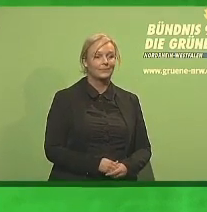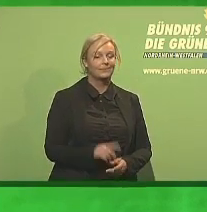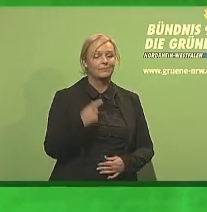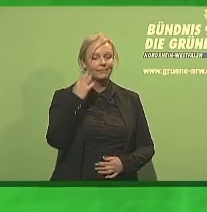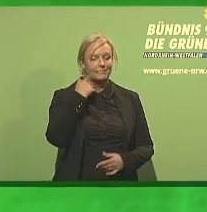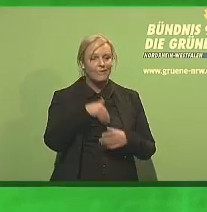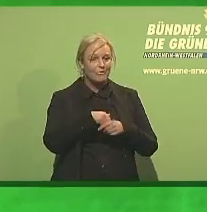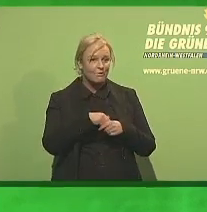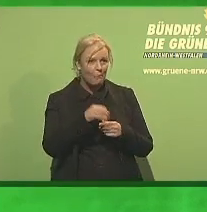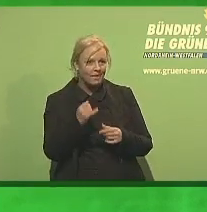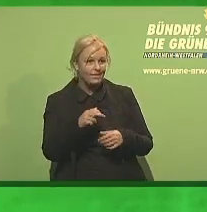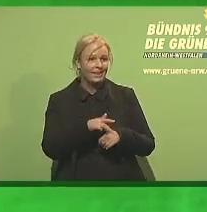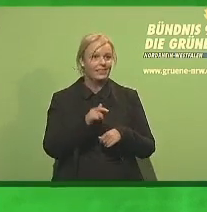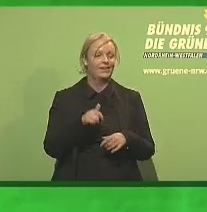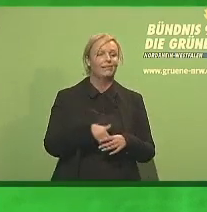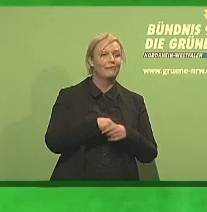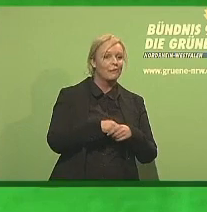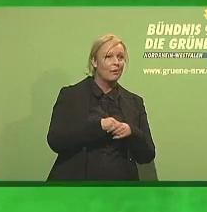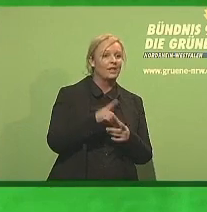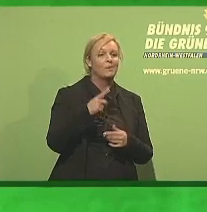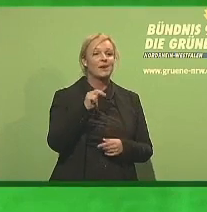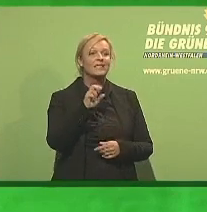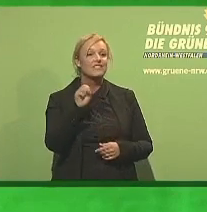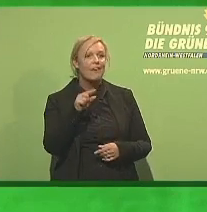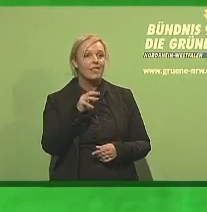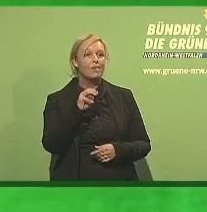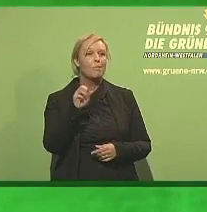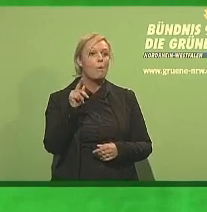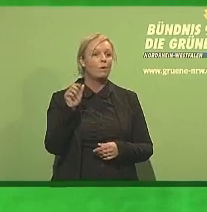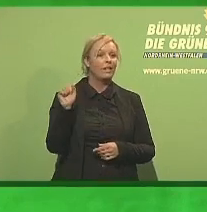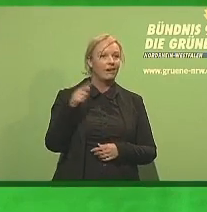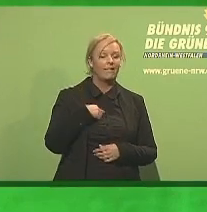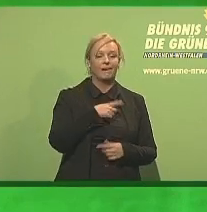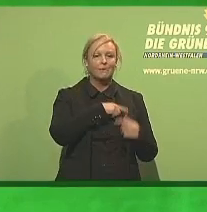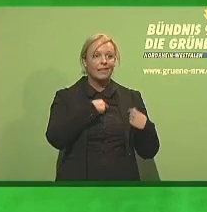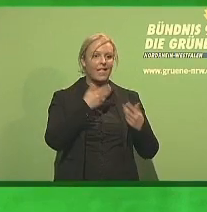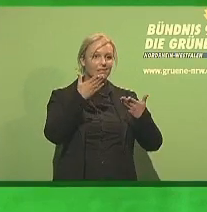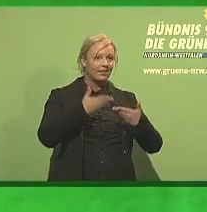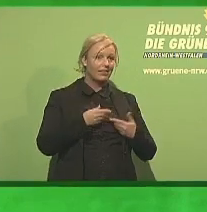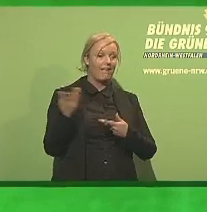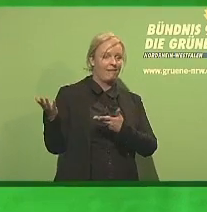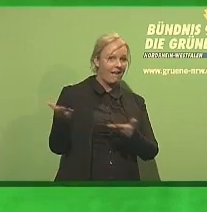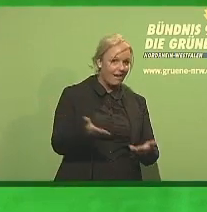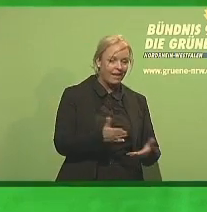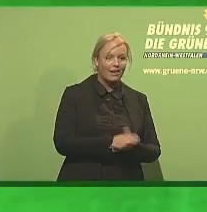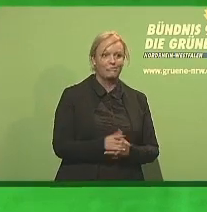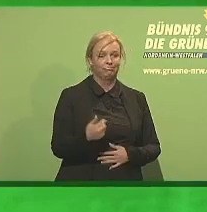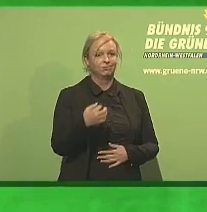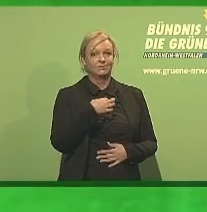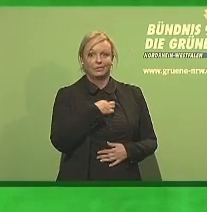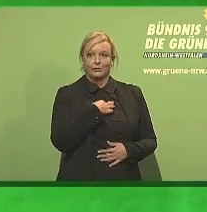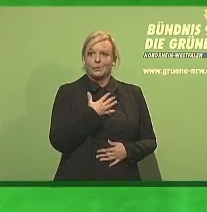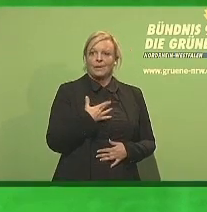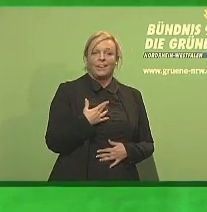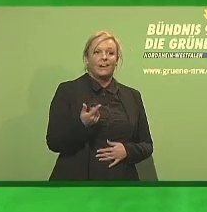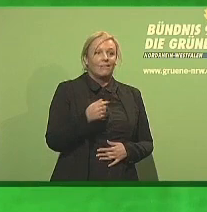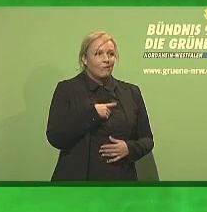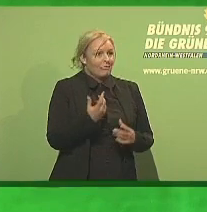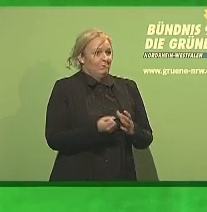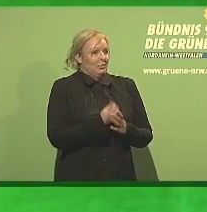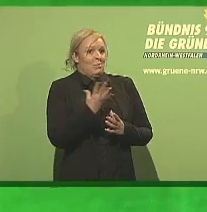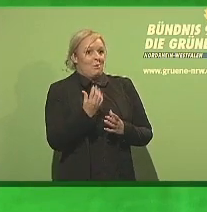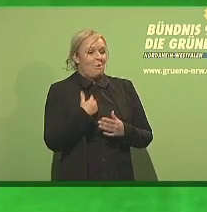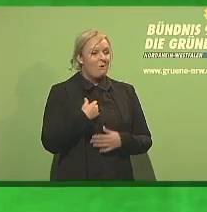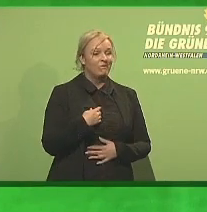Freundinnen, liebe Freunde, lieber Sven, liebe Monika, ganz herzlichen Dank für die Einladung. Das ist für mich insofern ein Novum, als es